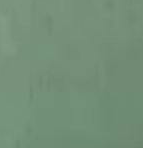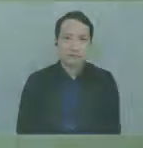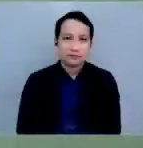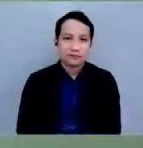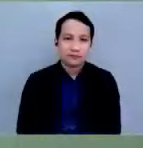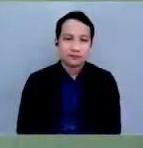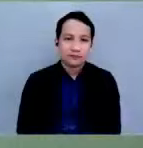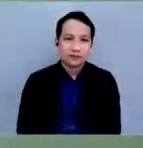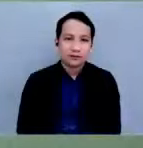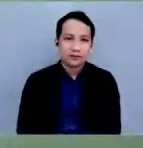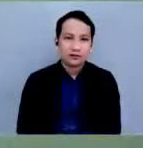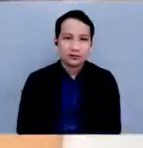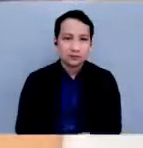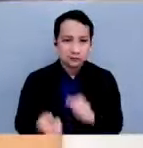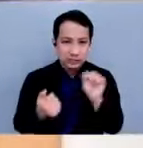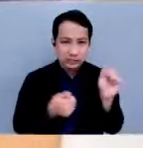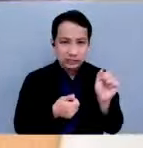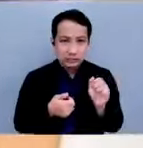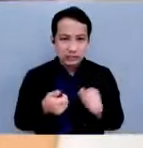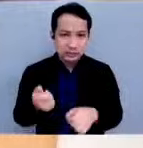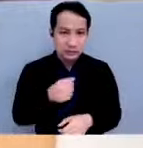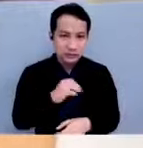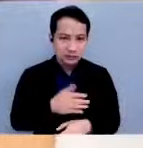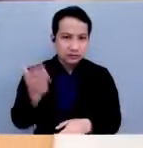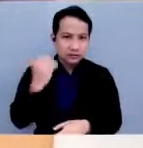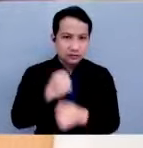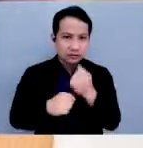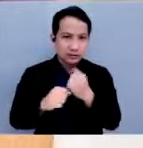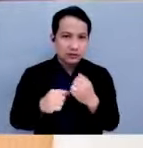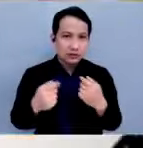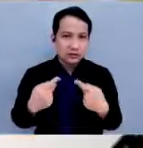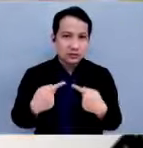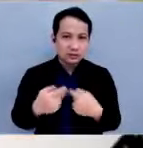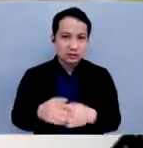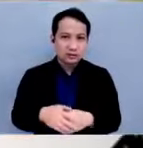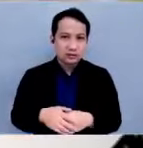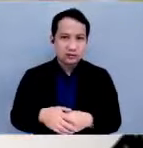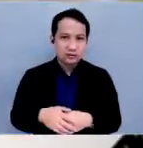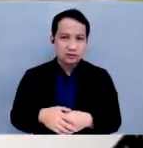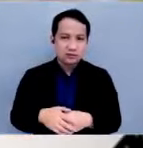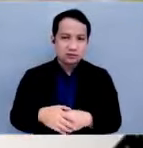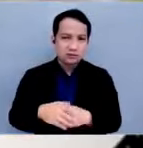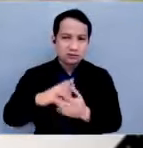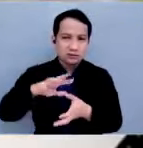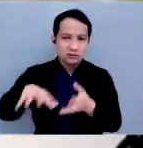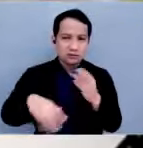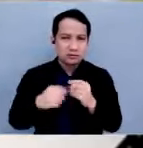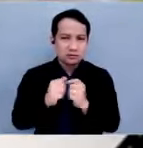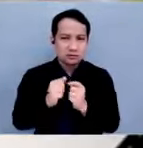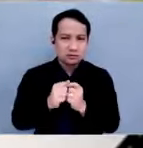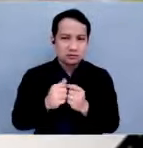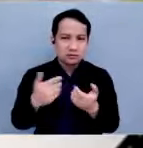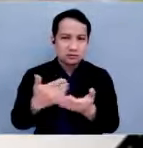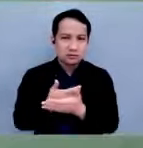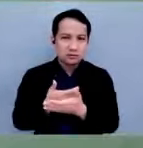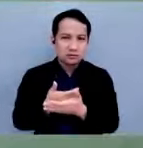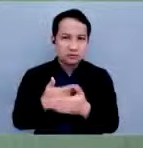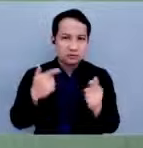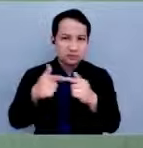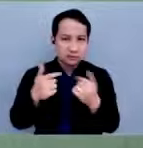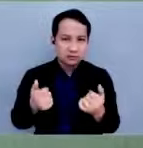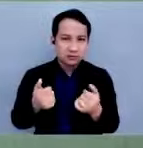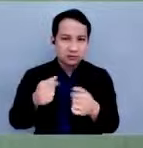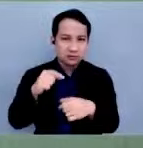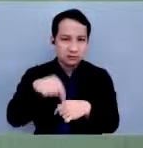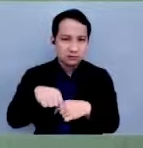Sir, follow-up ko lang yung commission ko last year. Baka meron na. Mr. Cruz, isasama na lang namin yung commission mo last year kapag na-hit mo ang quota mo this quarter. Eh,